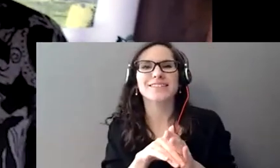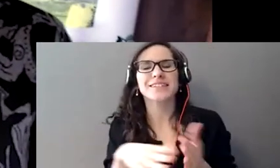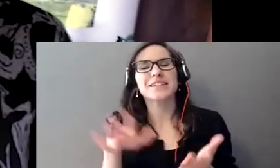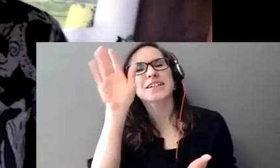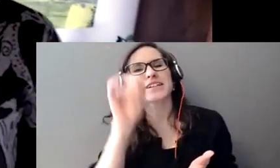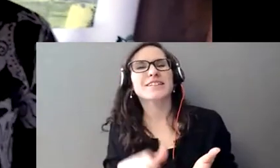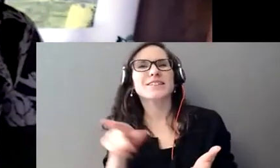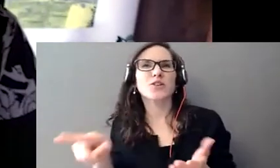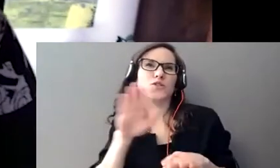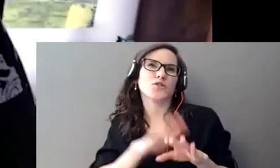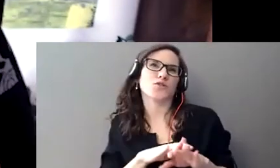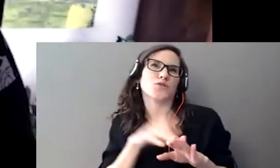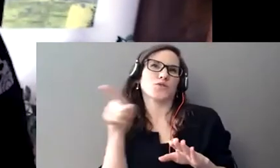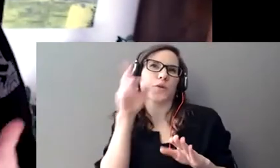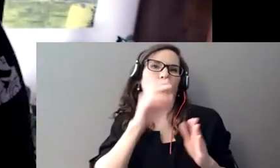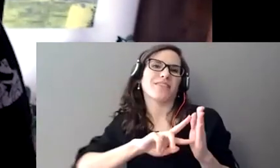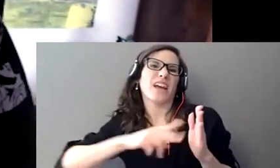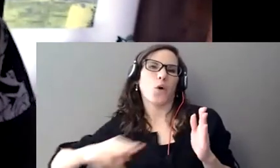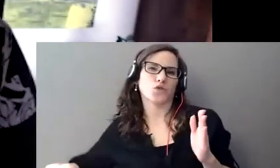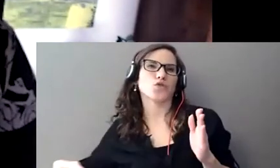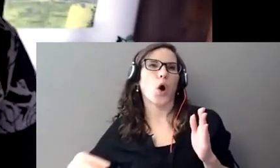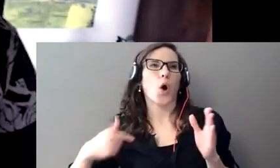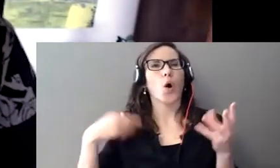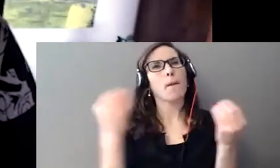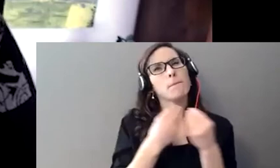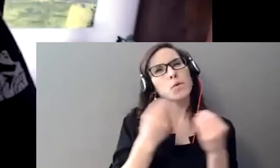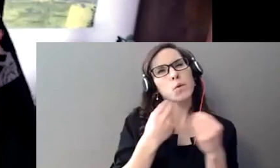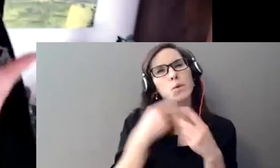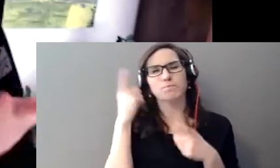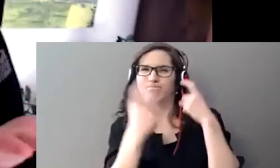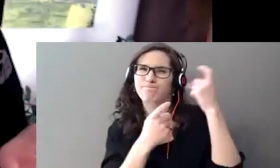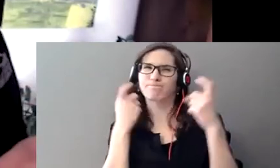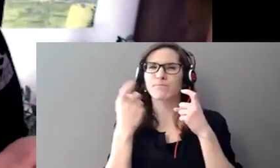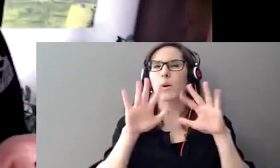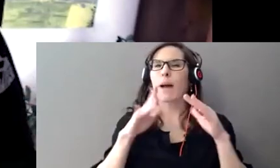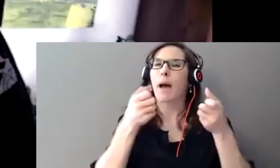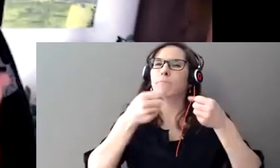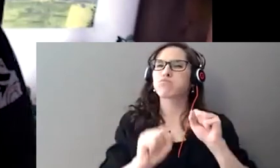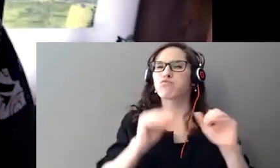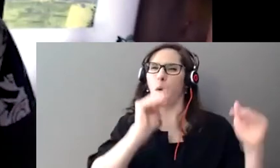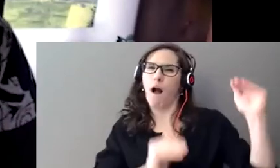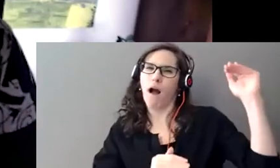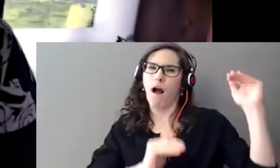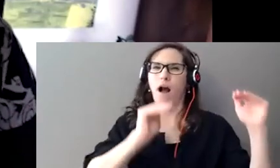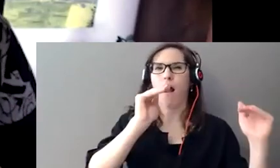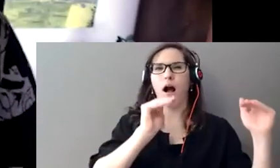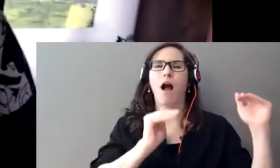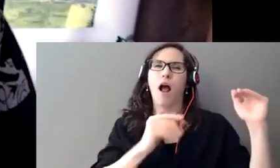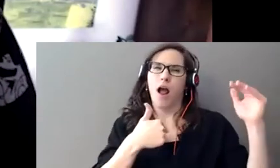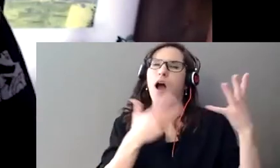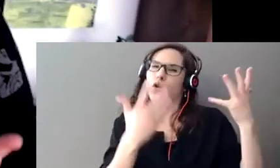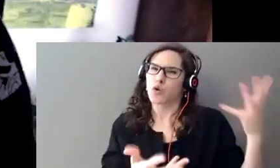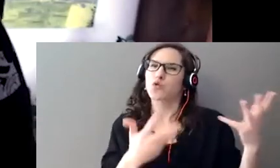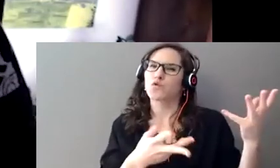déconstruction justement une remise en question des rapports de pouvoir qui souvent font en sorte qu'on est